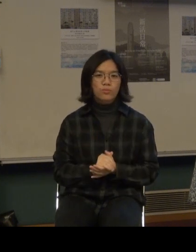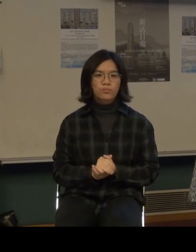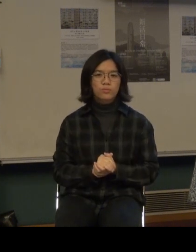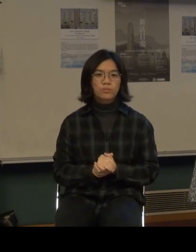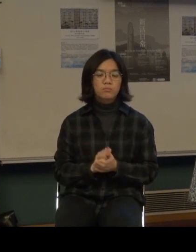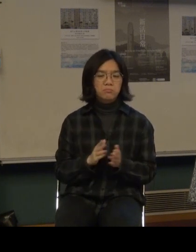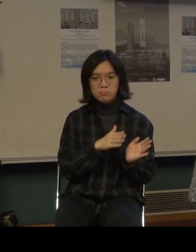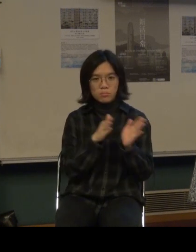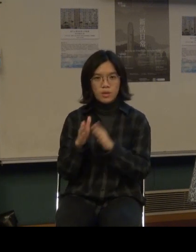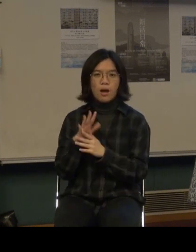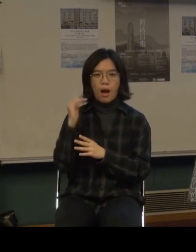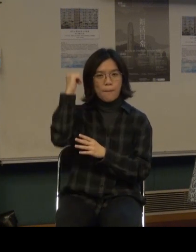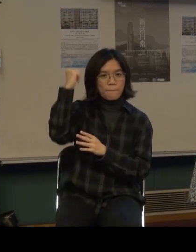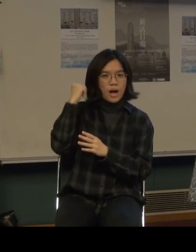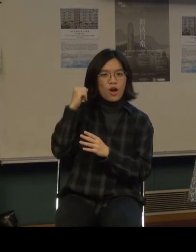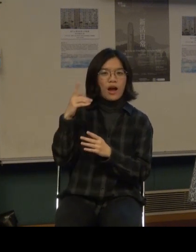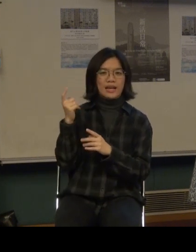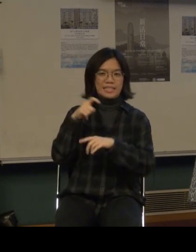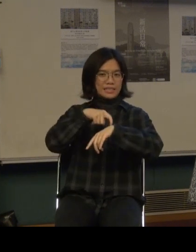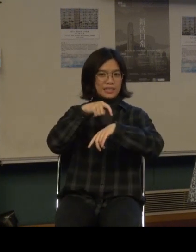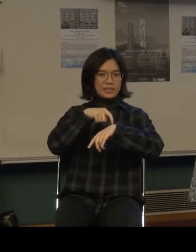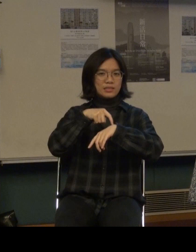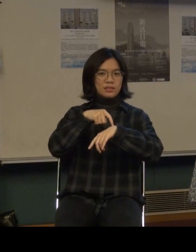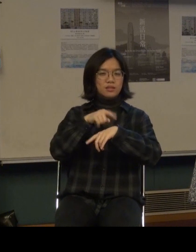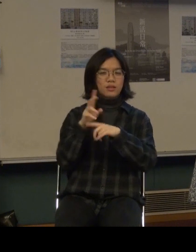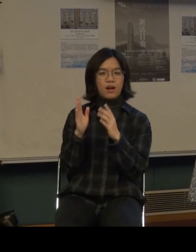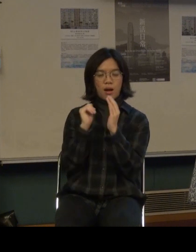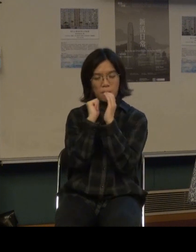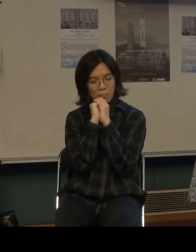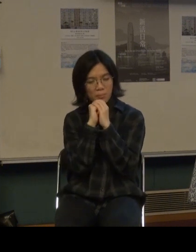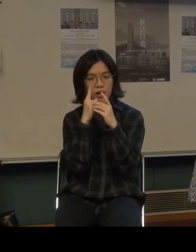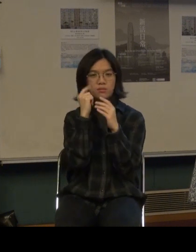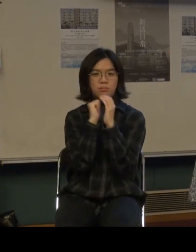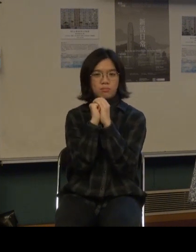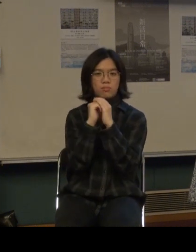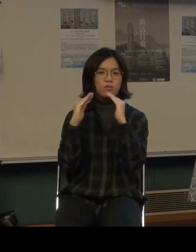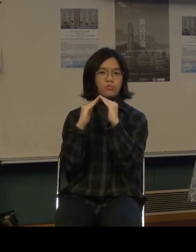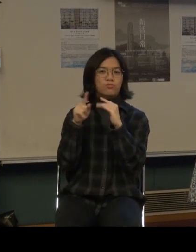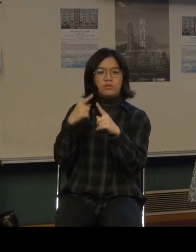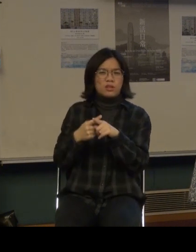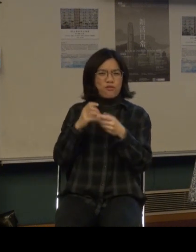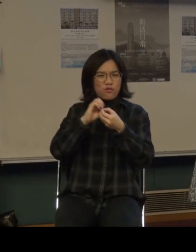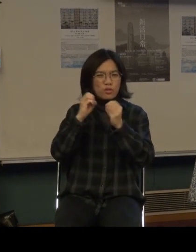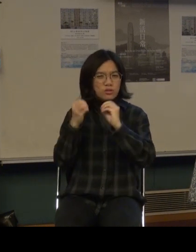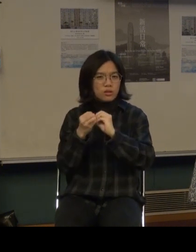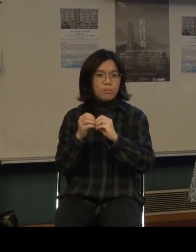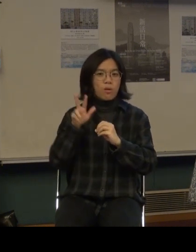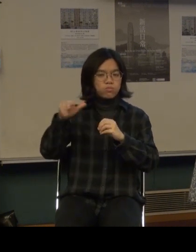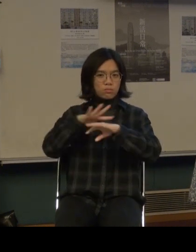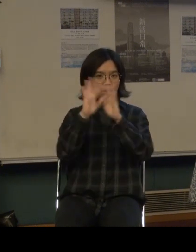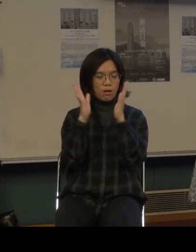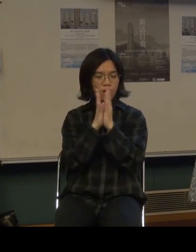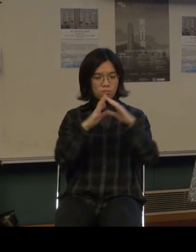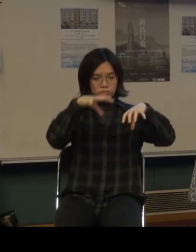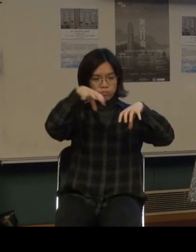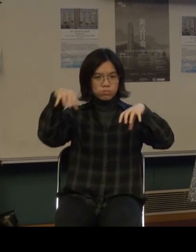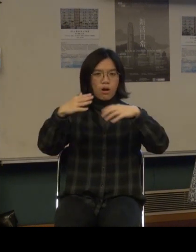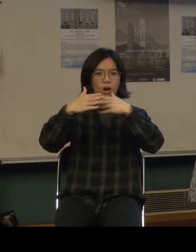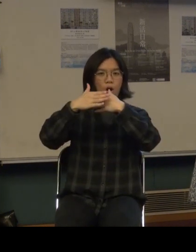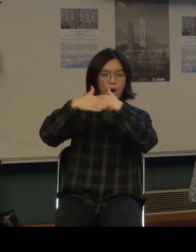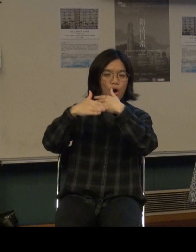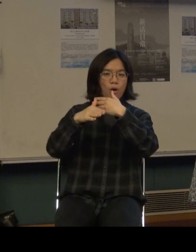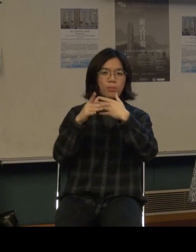洛克時期嗰啲教堂咧，佢哋更加複雜啊！即係會個教堂嗰個外形或者天花咧，係用咧三